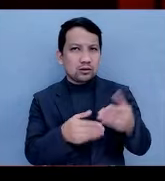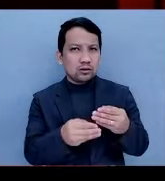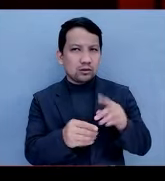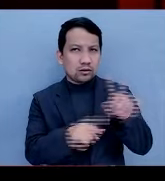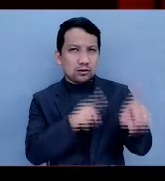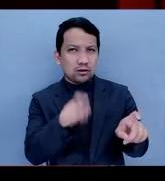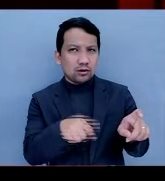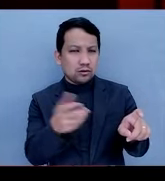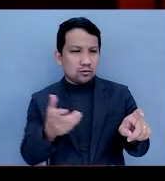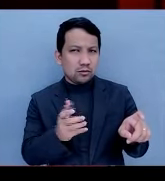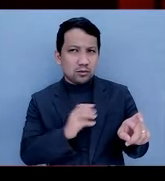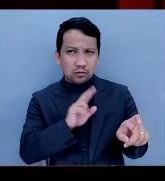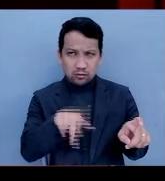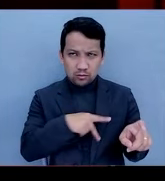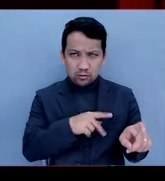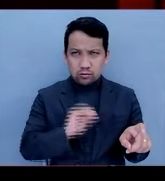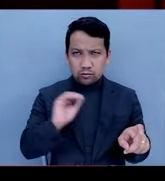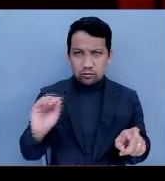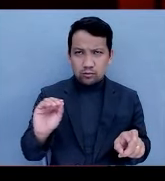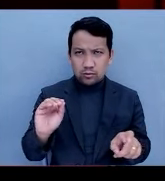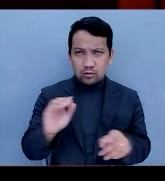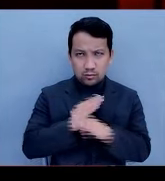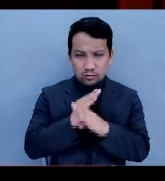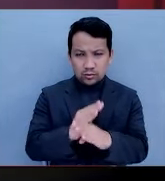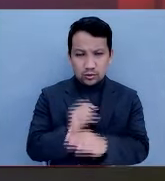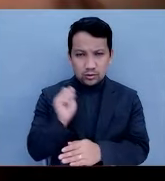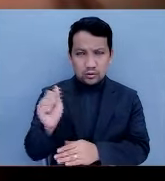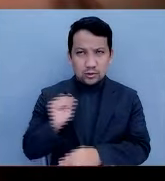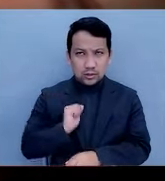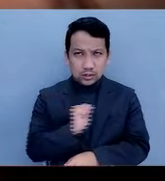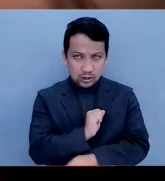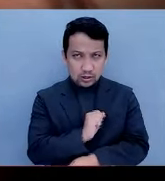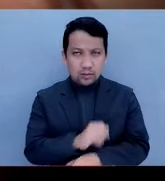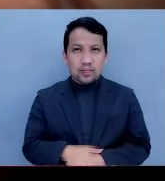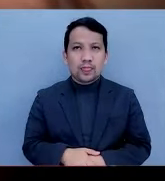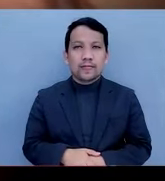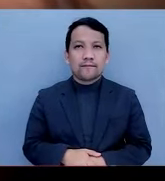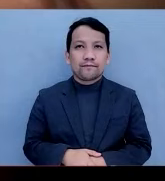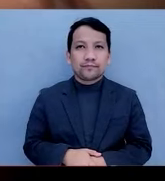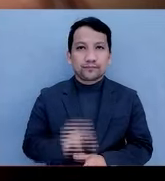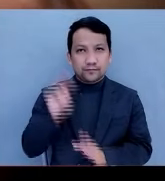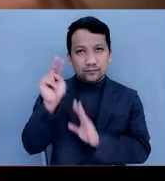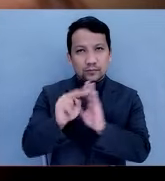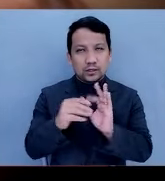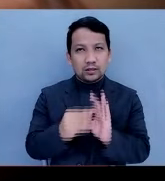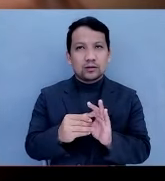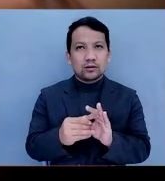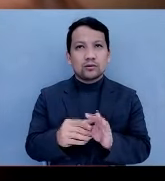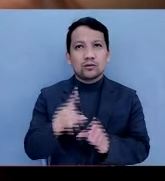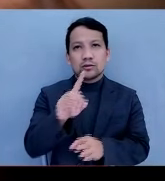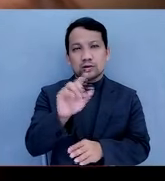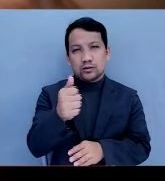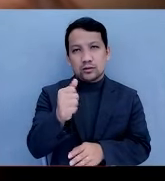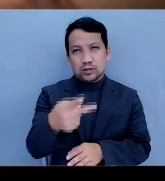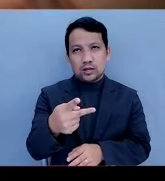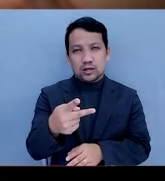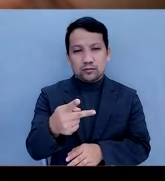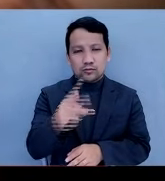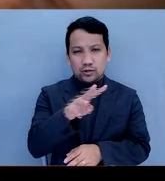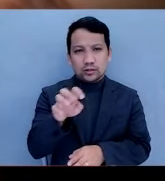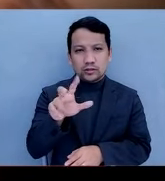kung pansariling interes lamang ang pinoproteksyonan ng senador. Ang video na pinost sa Facebook, meron na pong 10,000 likes